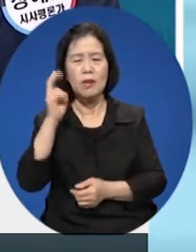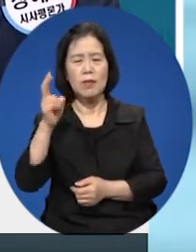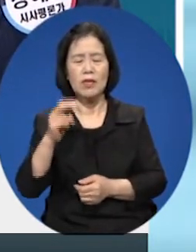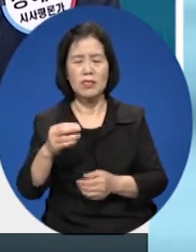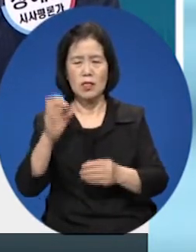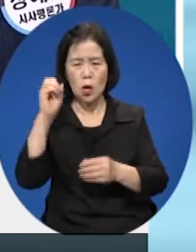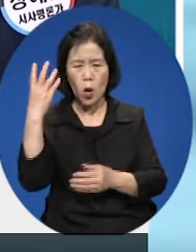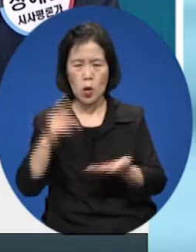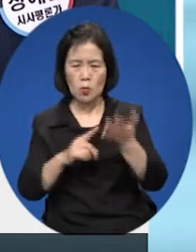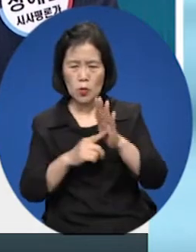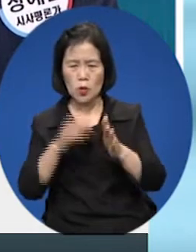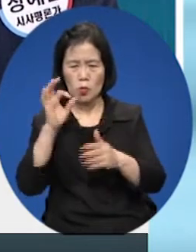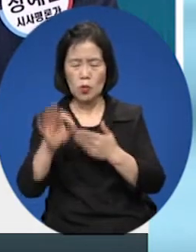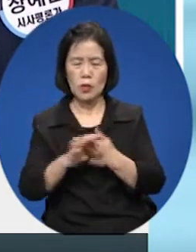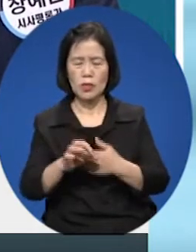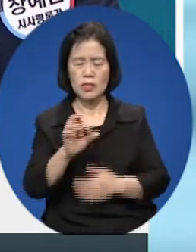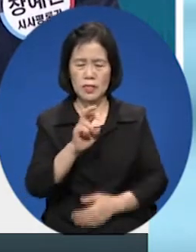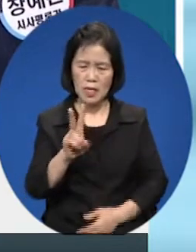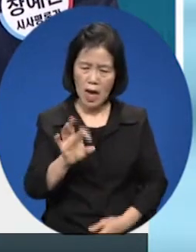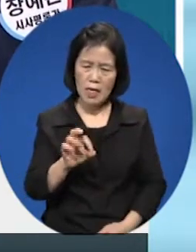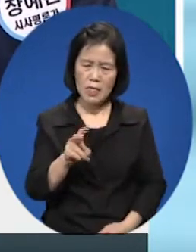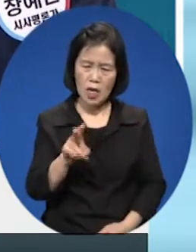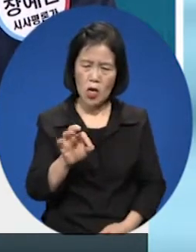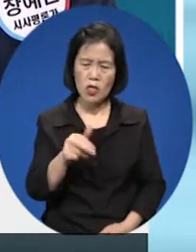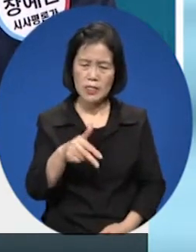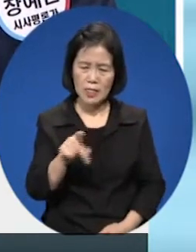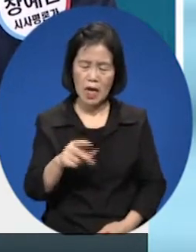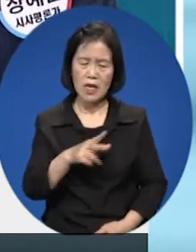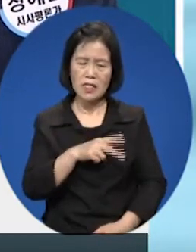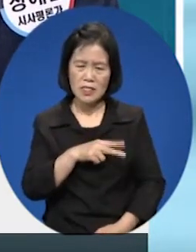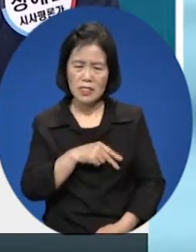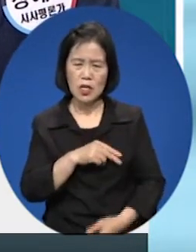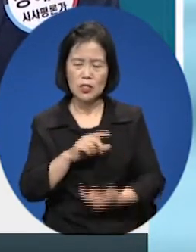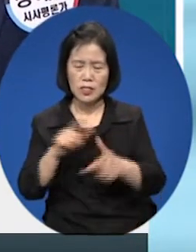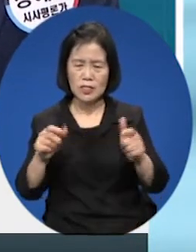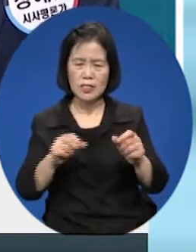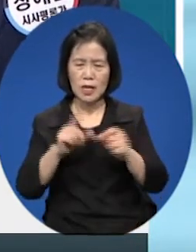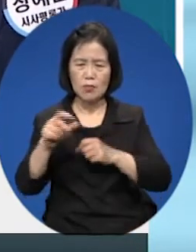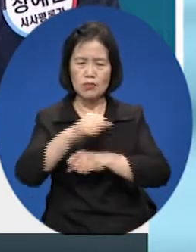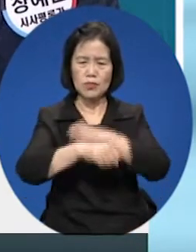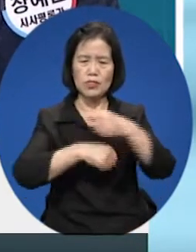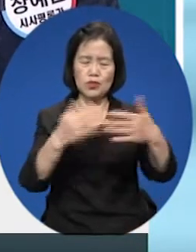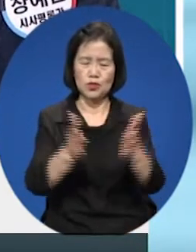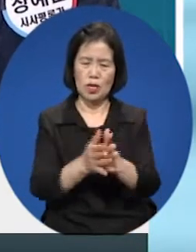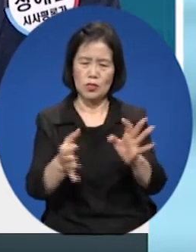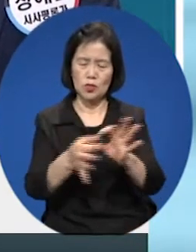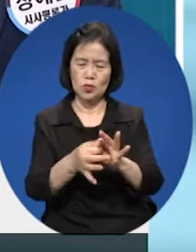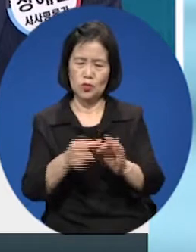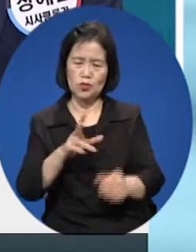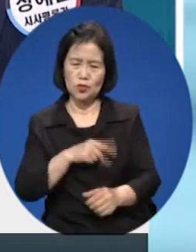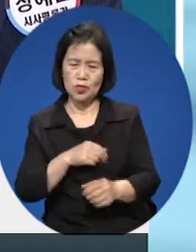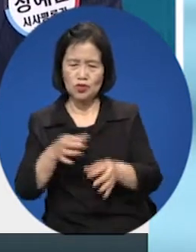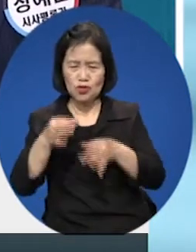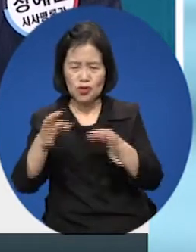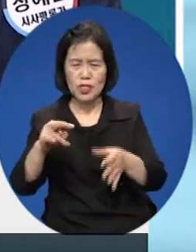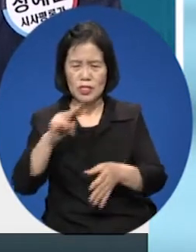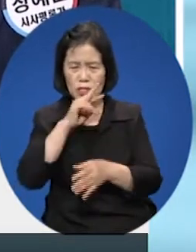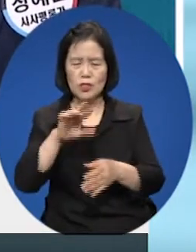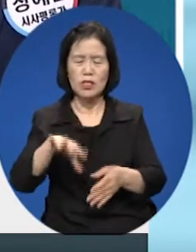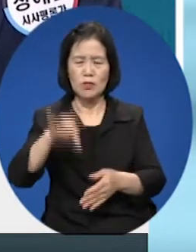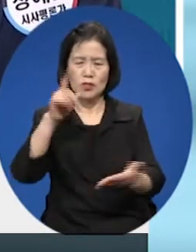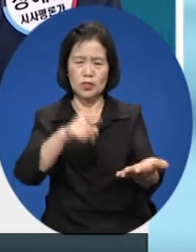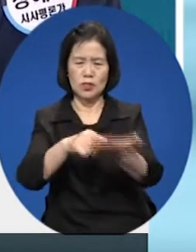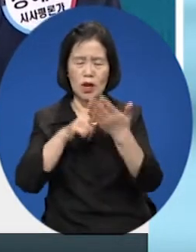보면 양향자 의원이나 머서 형식 의원 김종원 등 대부분 더불어 민주당 소속 국회의원들의 투기 우기 먼저 보도